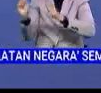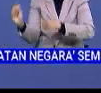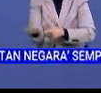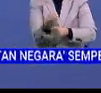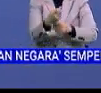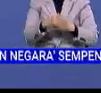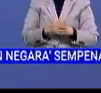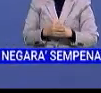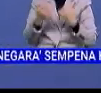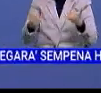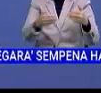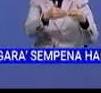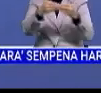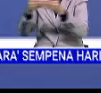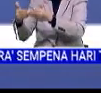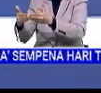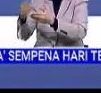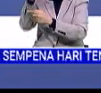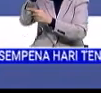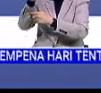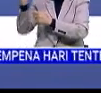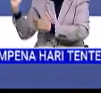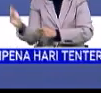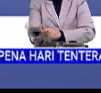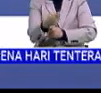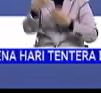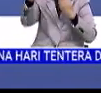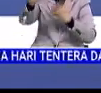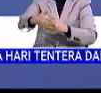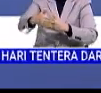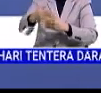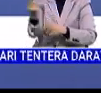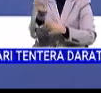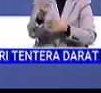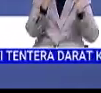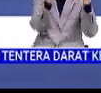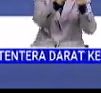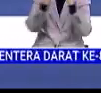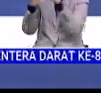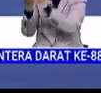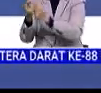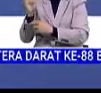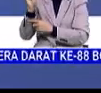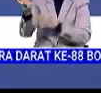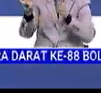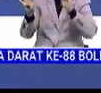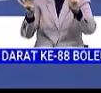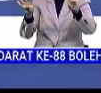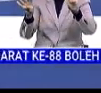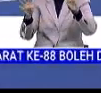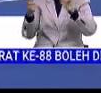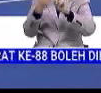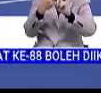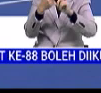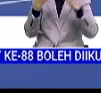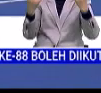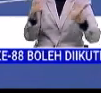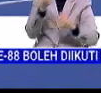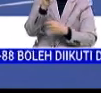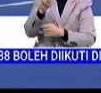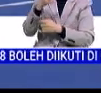Perlawanan terpaksa dilanjutkan ke penentuan pukulan penalti selepas kedua-dua pasukan terikat 4-4. Ini kali ke-6